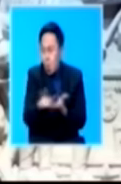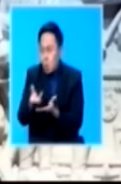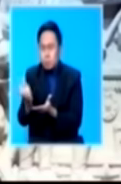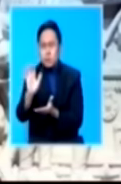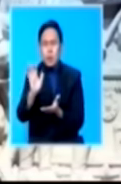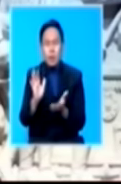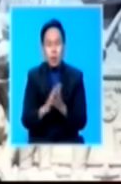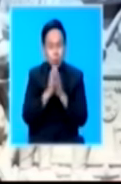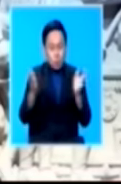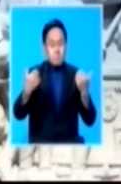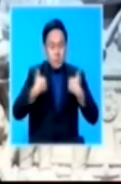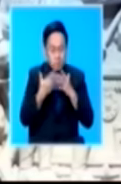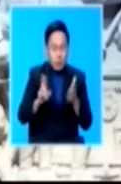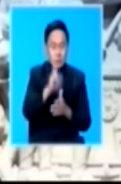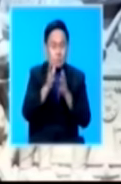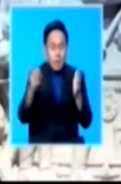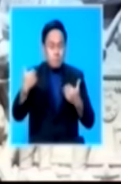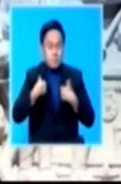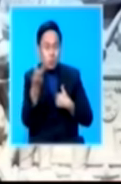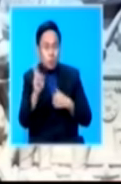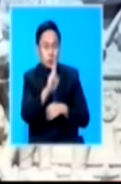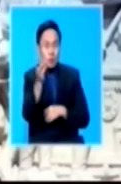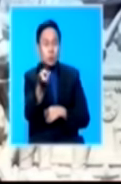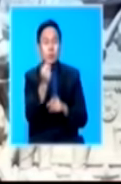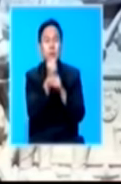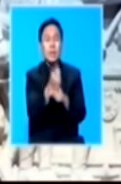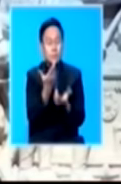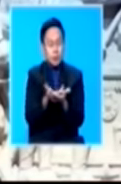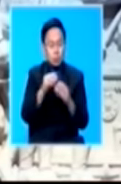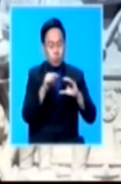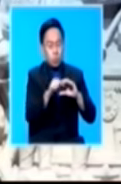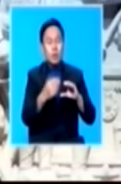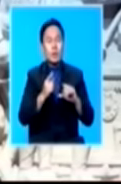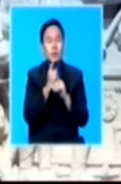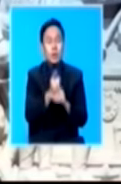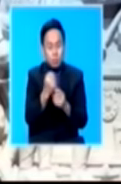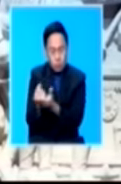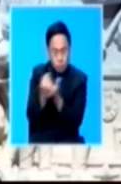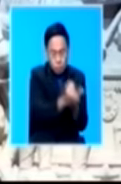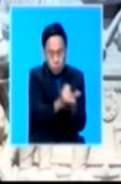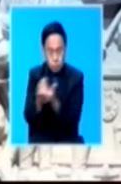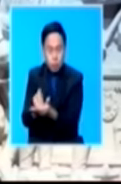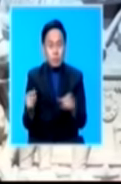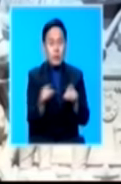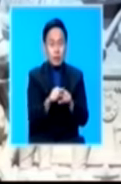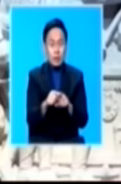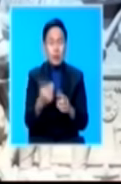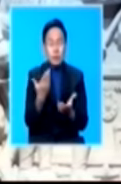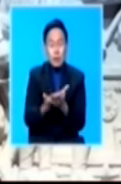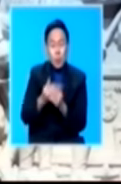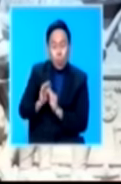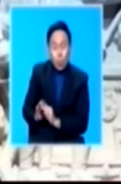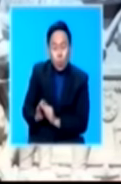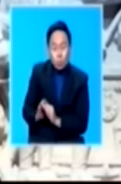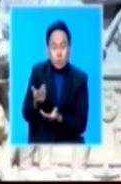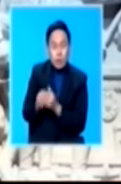ได้สักถึงเมื่อไหร่นะเขาเรียกว่าต้องเตรียมภูมิกันทั้งหมดอ่ะต้องเตรียมแล้วก็เอื้อเฟื้อเกื้อหนุนซึ่งกันและกันถ้าไม่ใช้เงินกันเลยนะรอรั